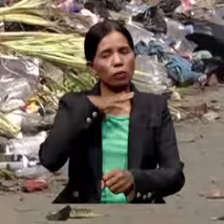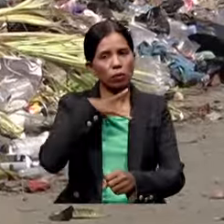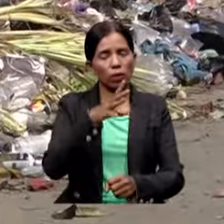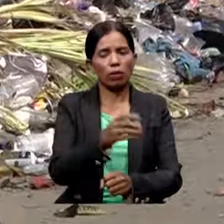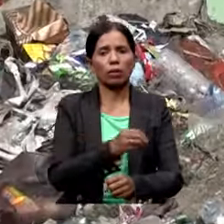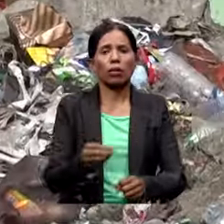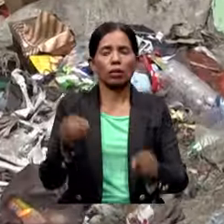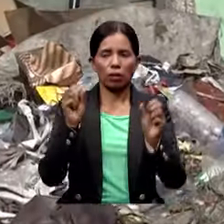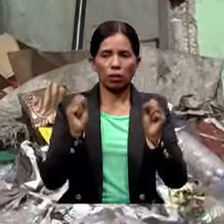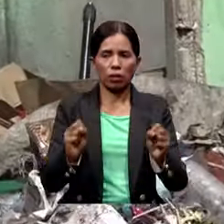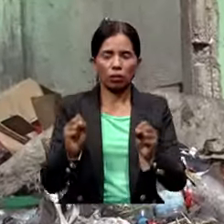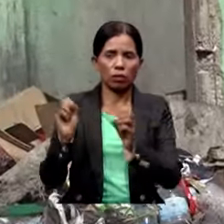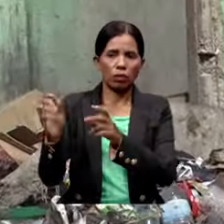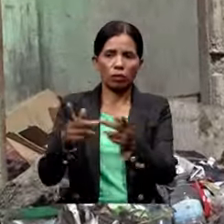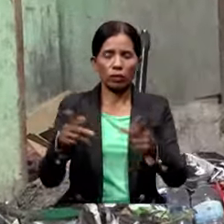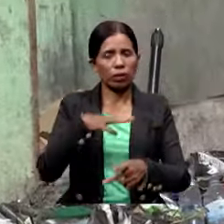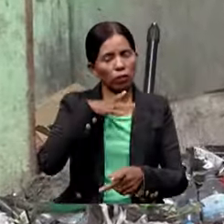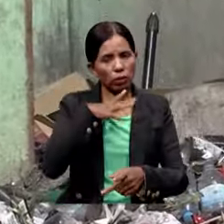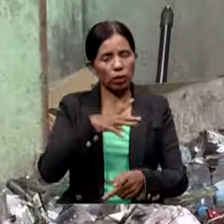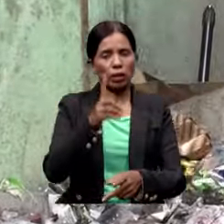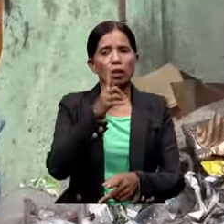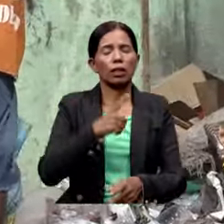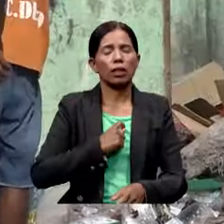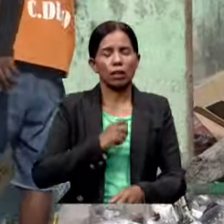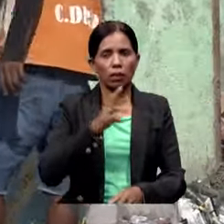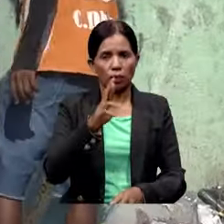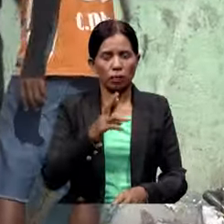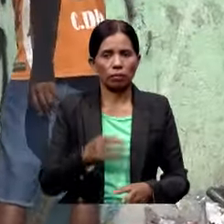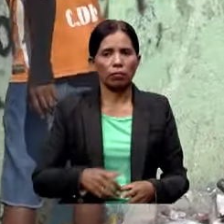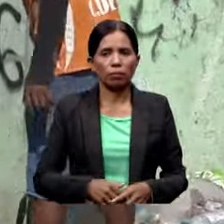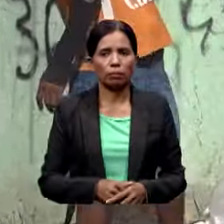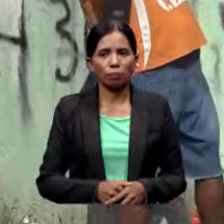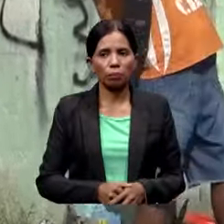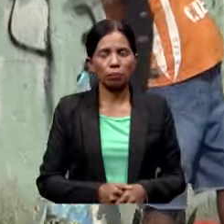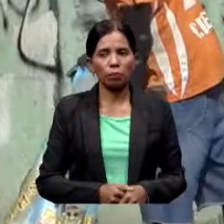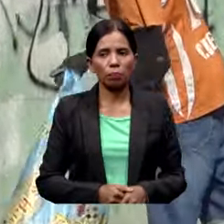hirak ne hori ba sentru lisu tibar. Adriano Verdial, Zaimedo Santos, Ziemen.